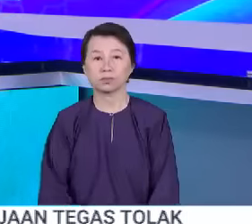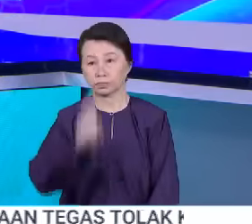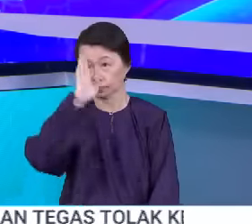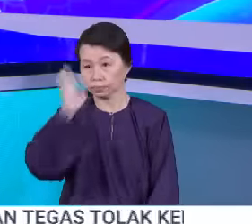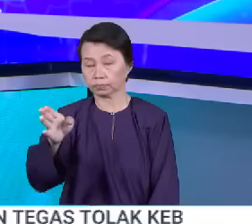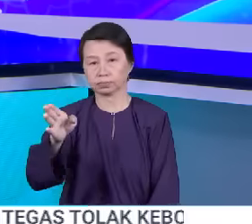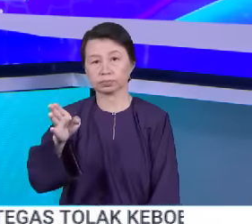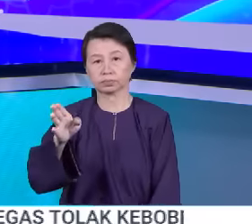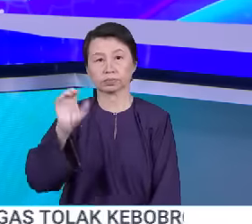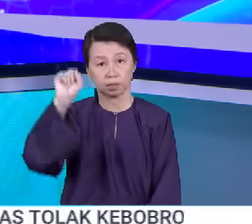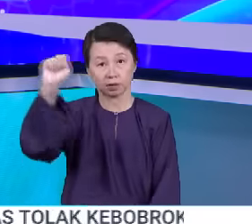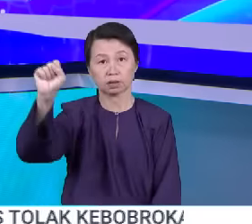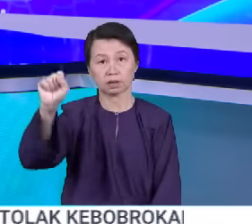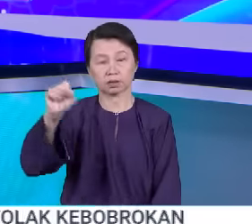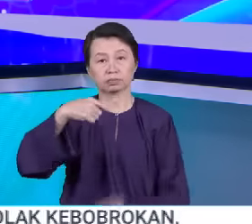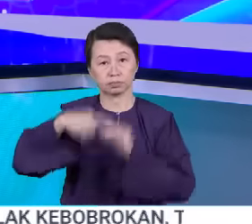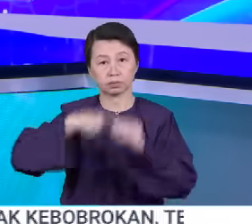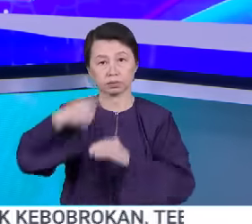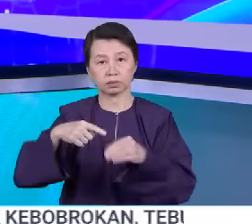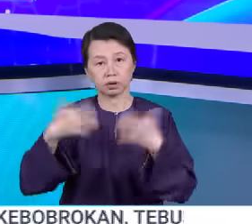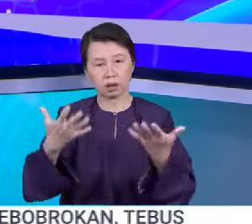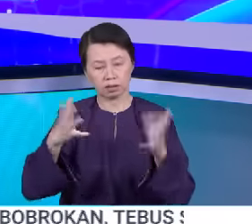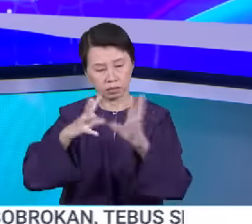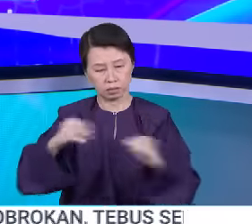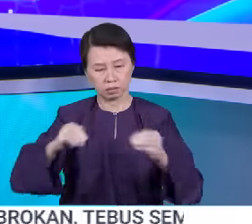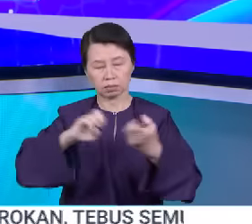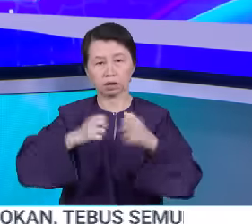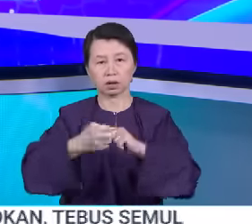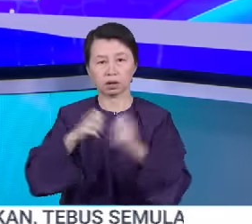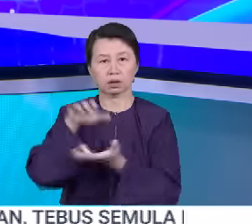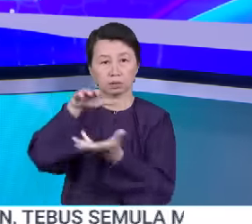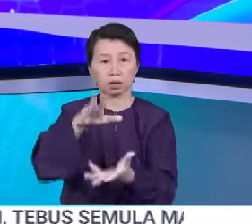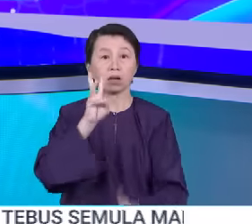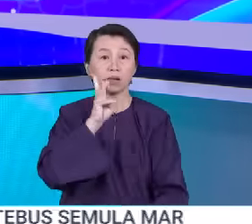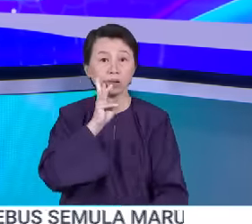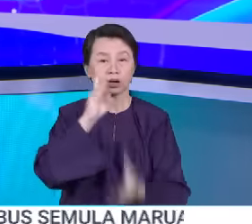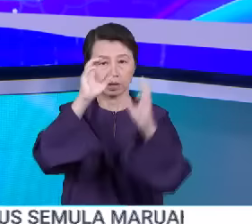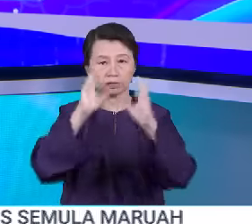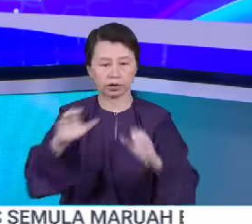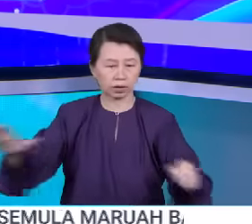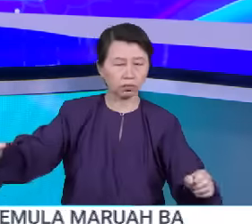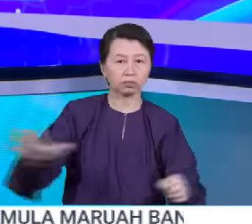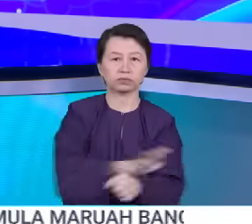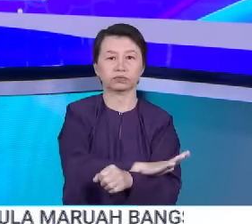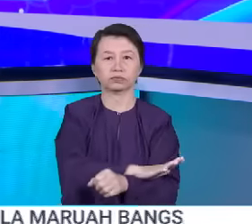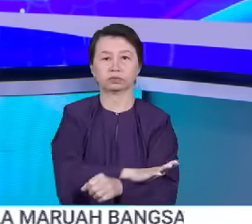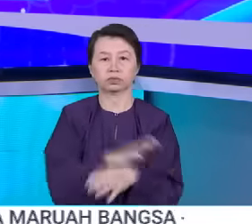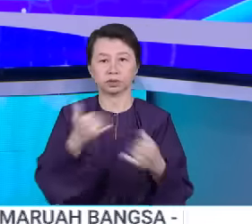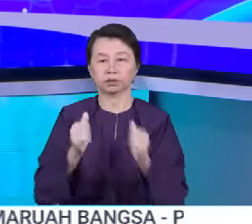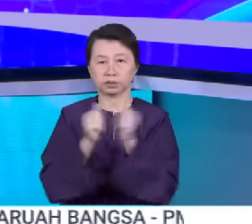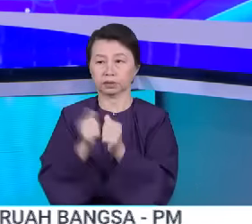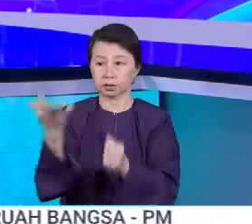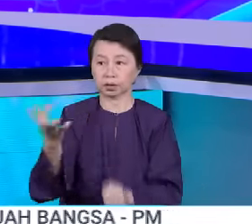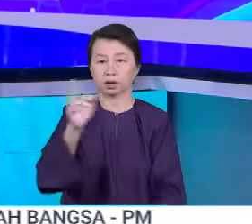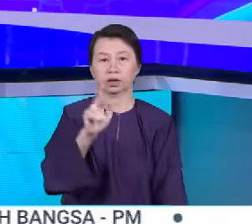Markas dari Negeri di Bawah Bayu mengenai langkah mengatasi isu bekalan air secara keseluruhan. Perinciannya bersama